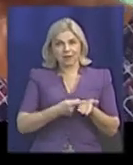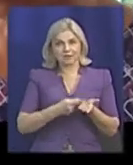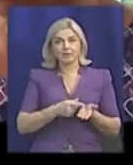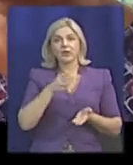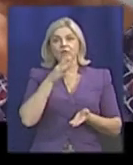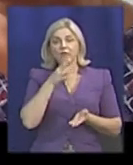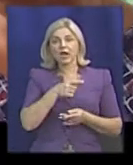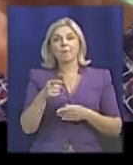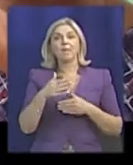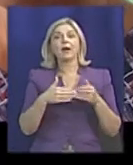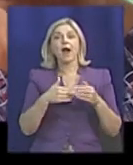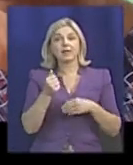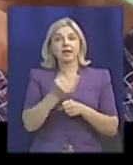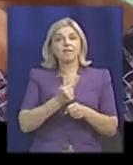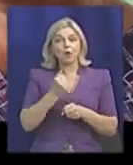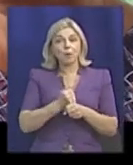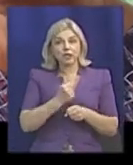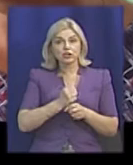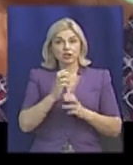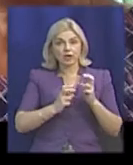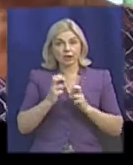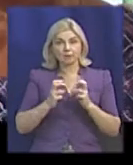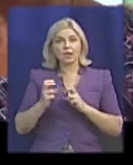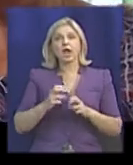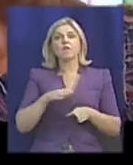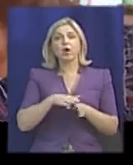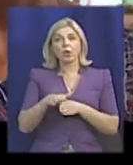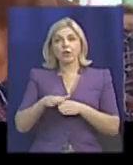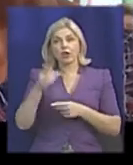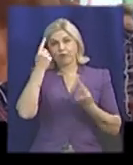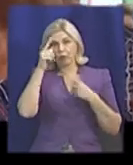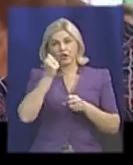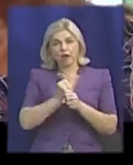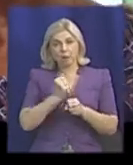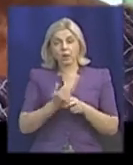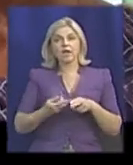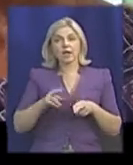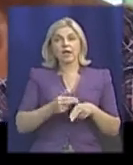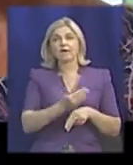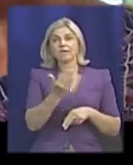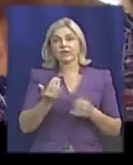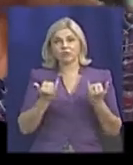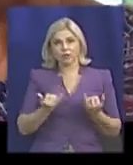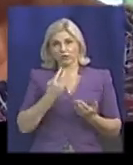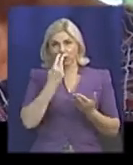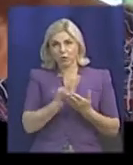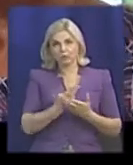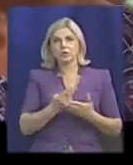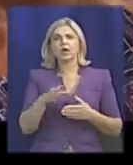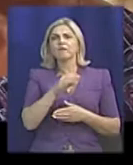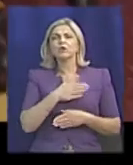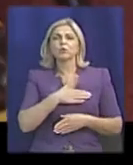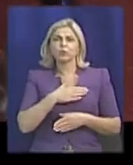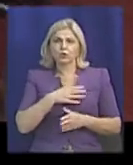практики виконали творчі роботи, які ви сьогодні подивитеся. Вони вложили всю свою душу,